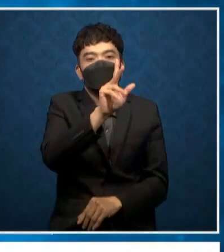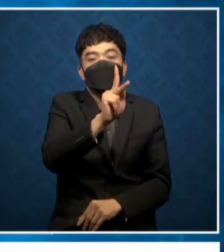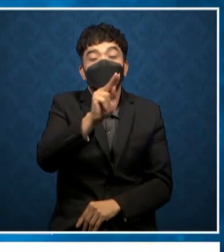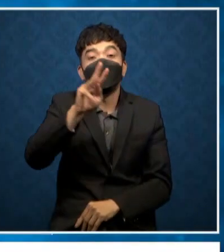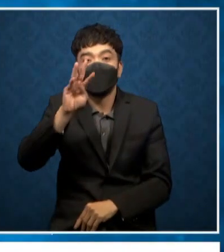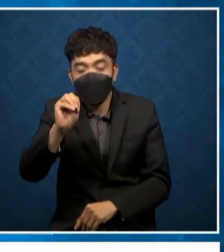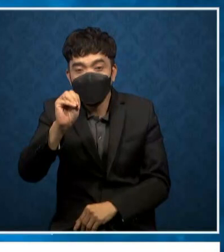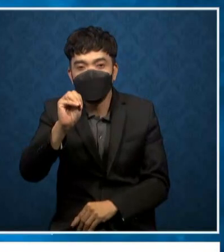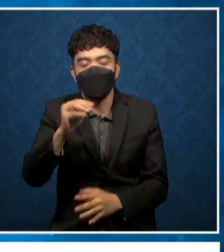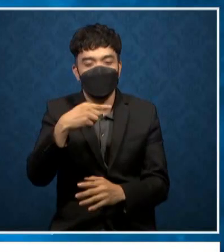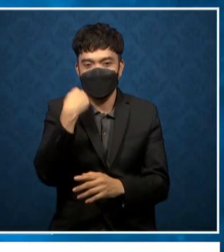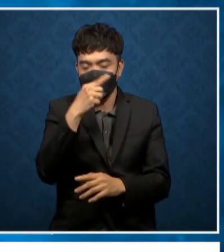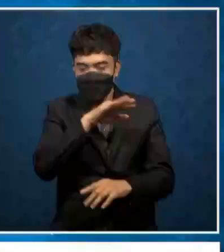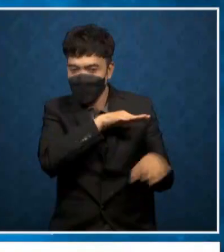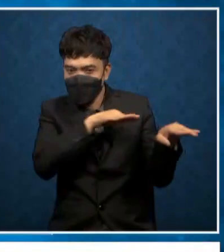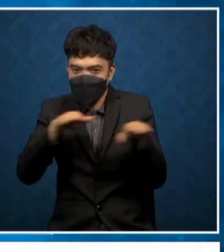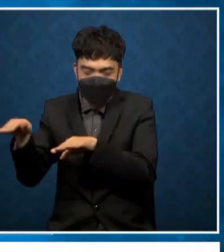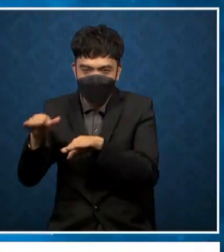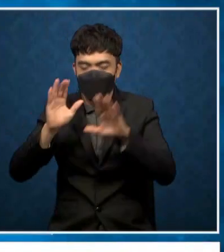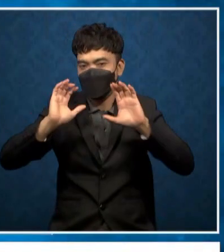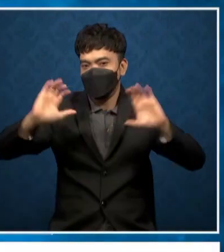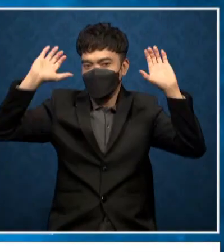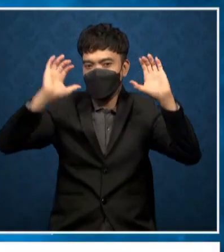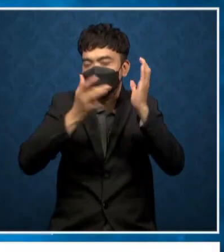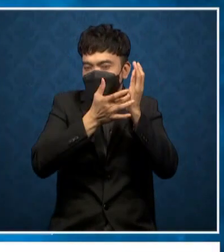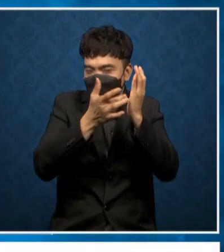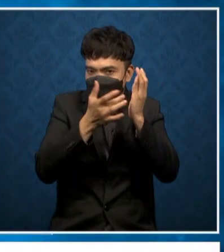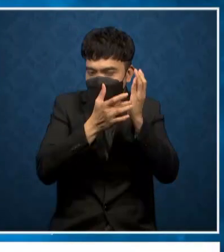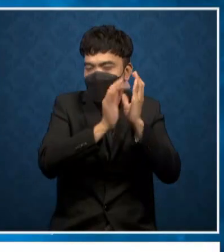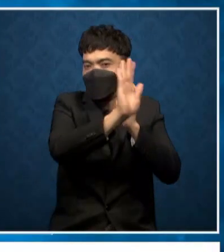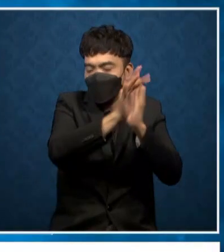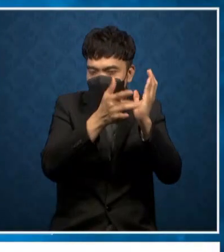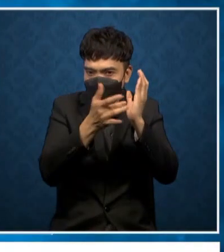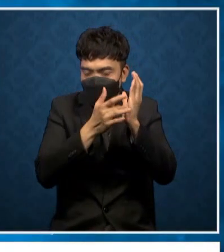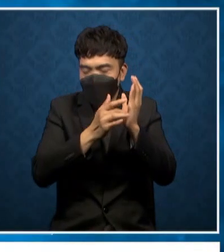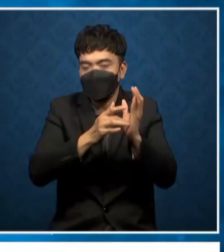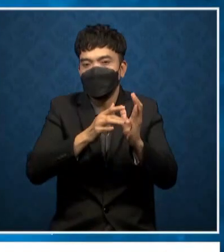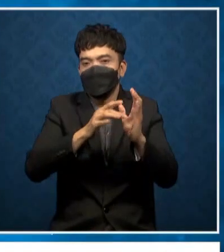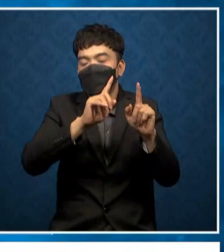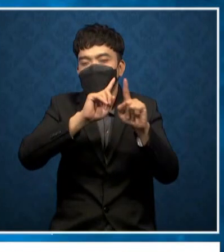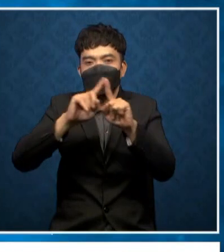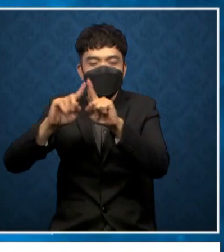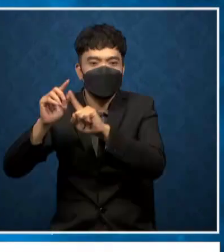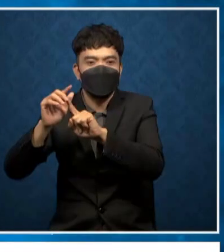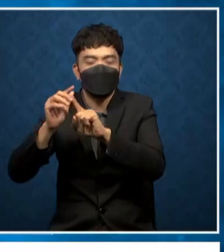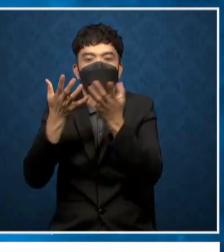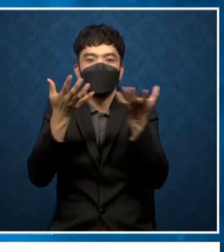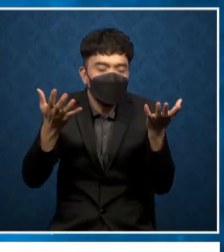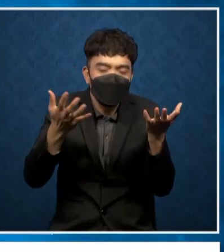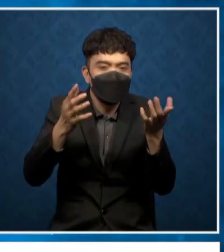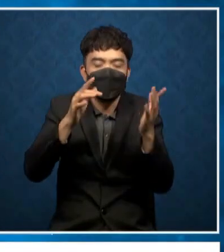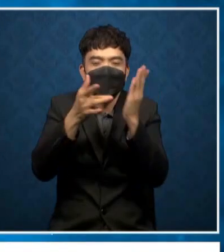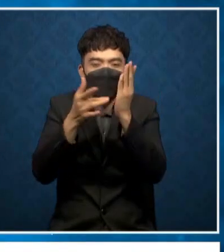ที่มีความพร้อมรัฐบาดิจิตัลของหุยงานัคั รดิจตัล Government Radiness Framework